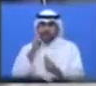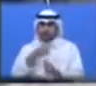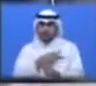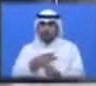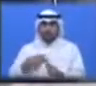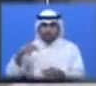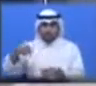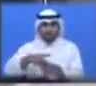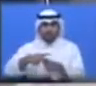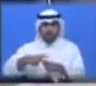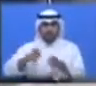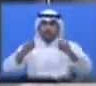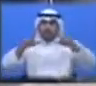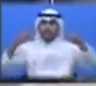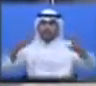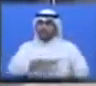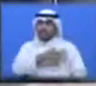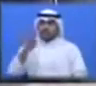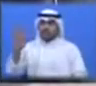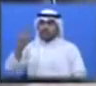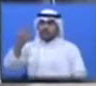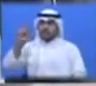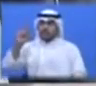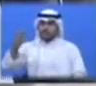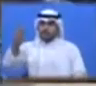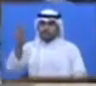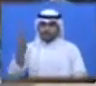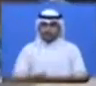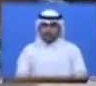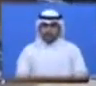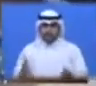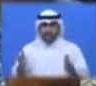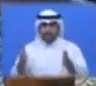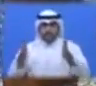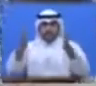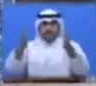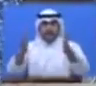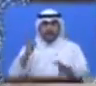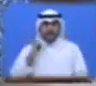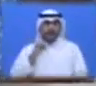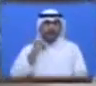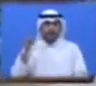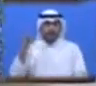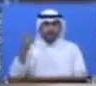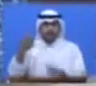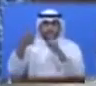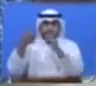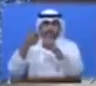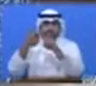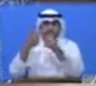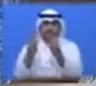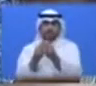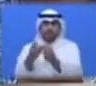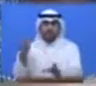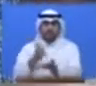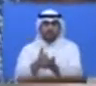الدولة لشؤون الشباب الشيخ سلمان الحمود الصباح. الجائزة العربية الثانية